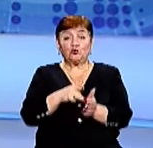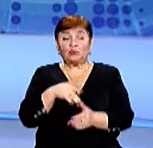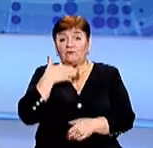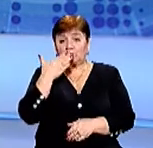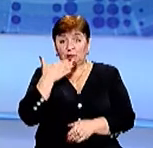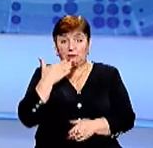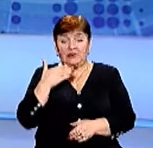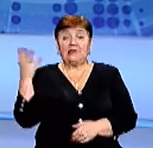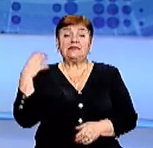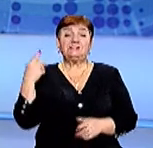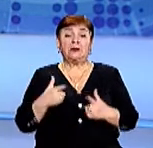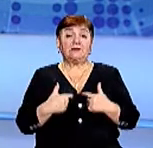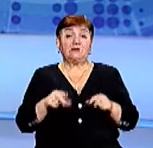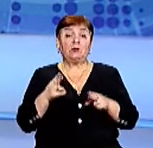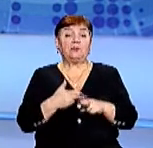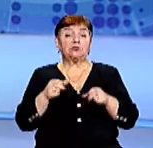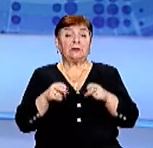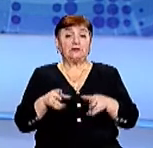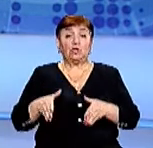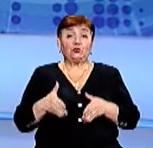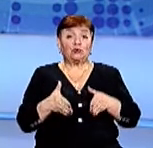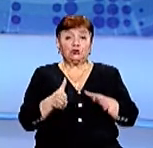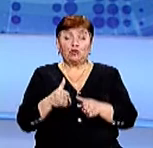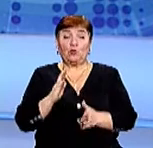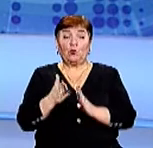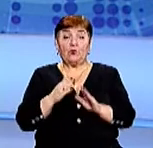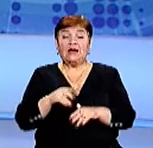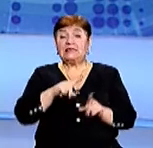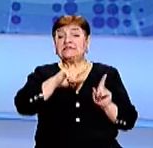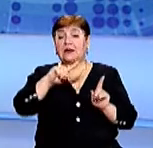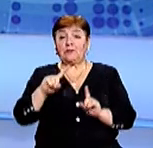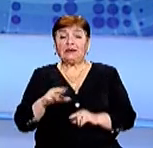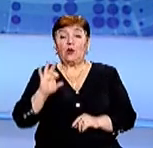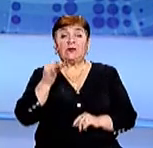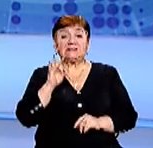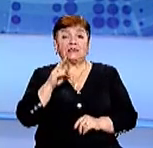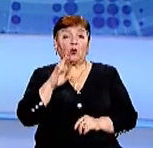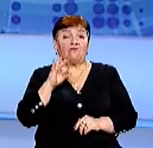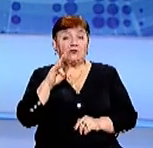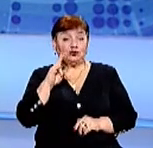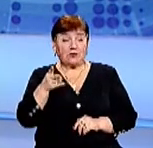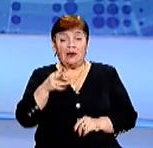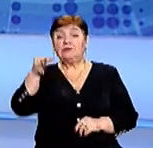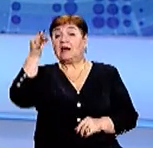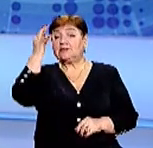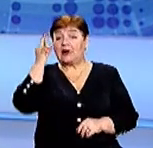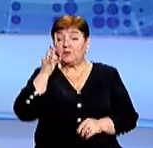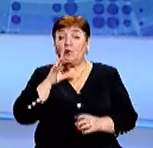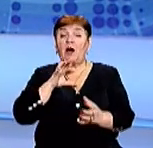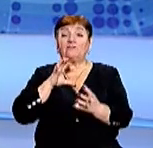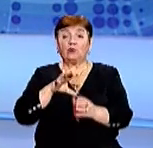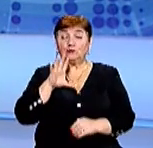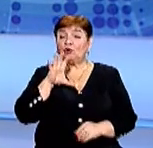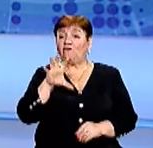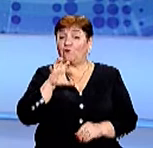сьогодні розповів начальник відділу безпеки дорожнього руху патрульної поліції Закарпаття Олександр Ковальчук. Нагадаємо, фото автобуса